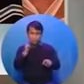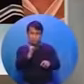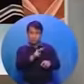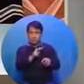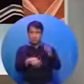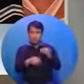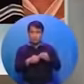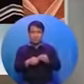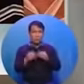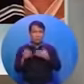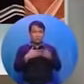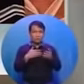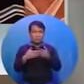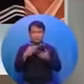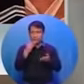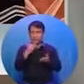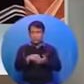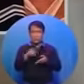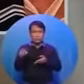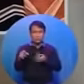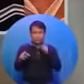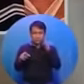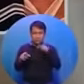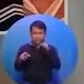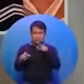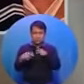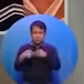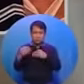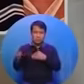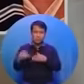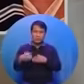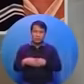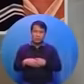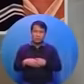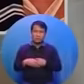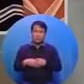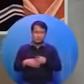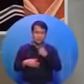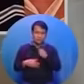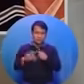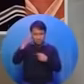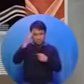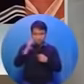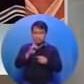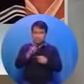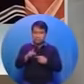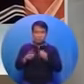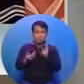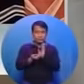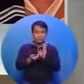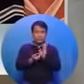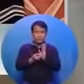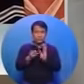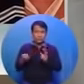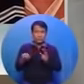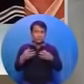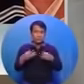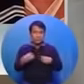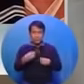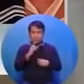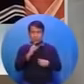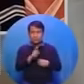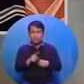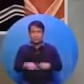etc. Ano mensahe yes, niyo po sa ate nyo? Ate, alam mo yung totoo sa hindi. Sana umamin ka na lang